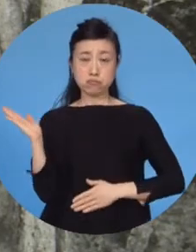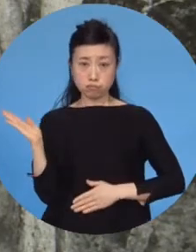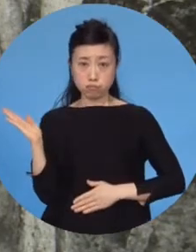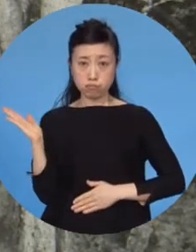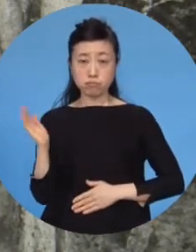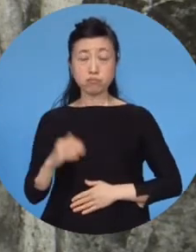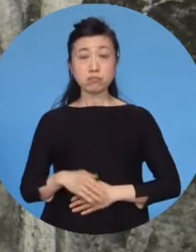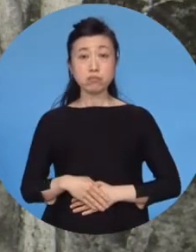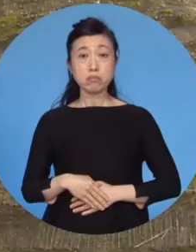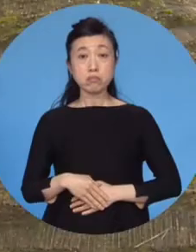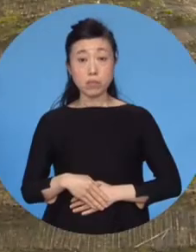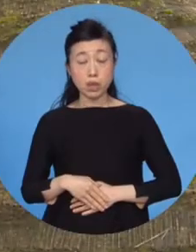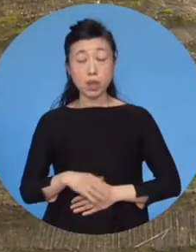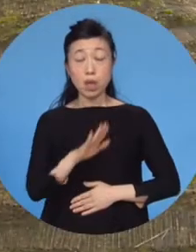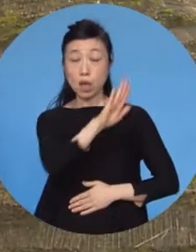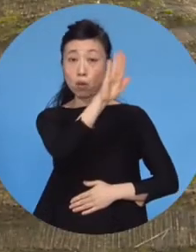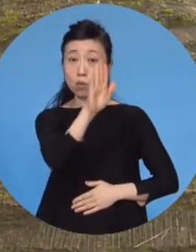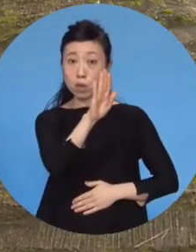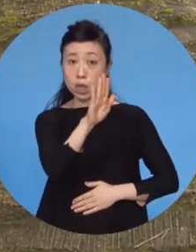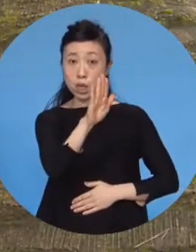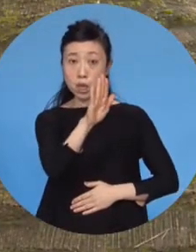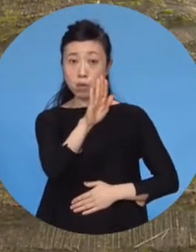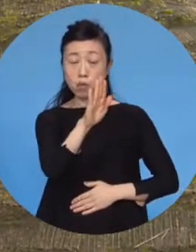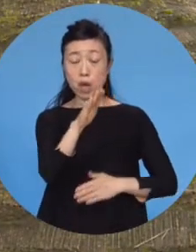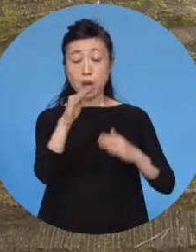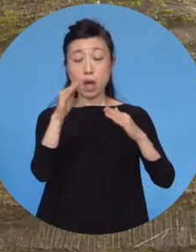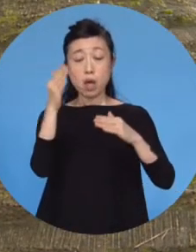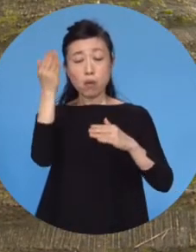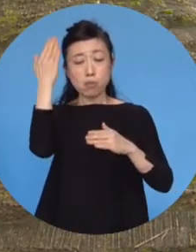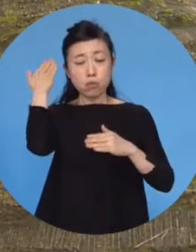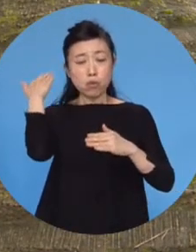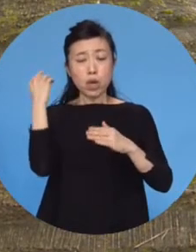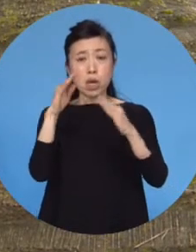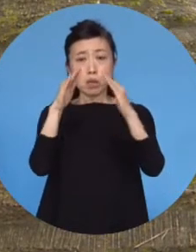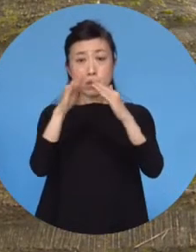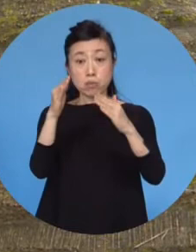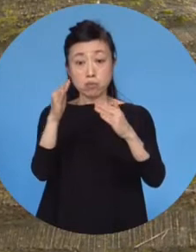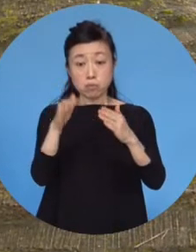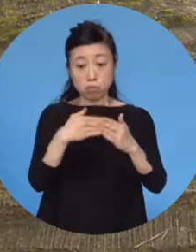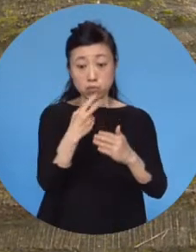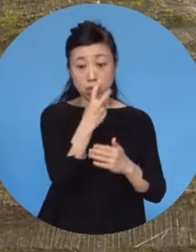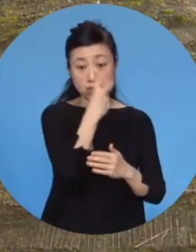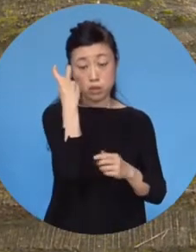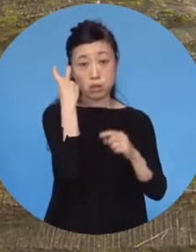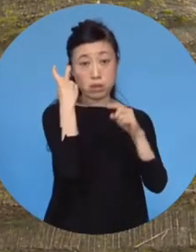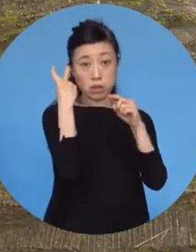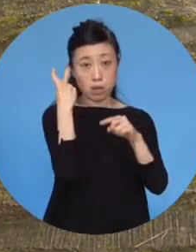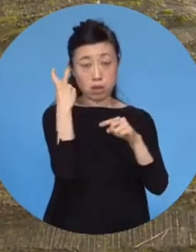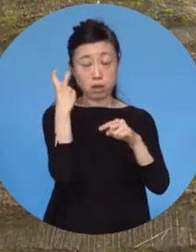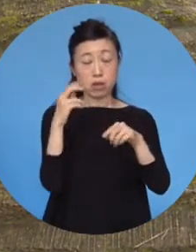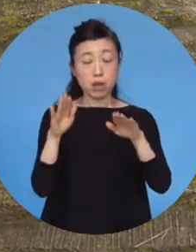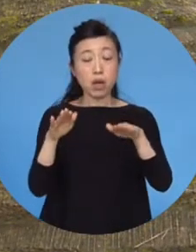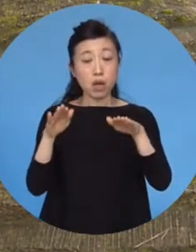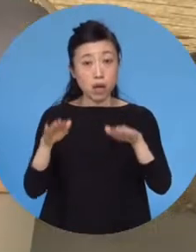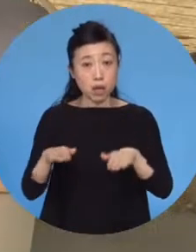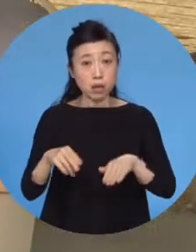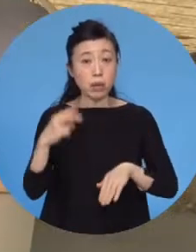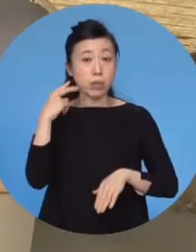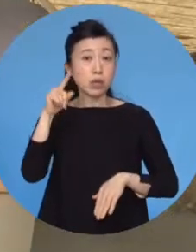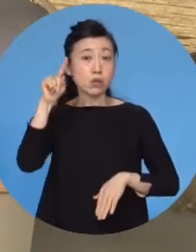有名です。そして対岸には古代の人たちが住んでいた住居が発掘されてい